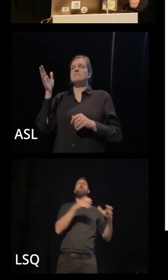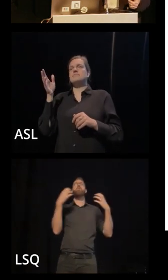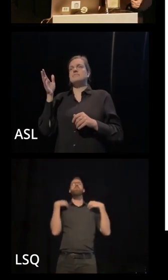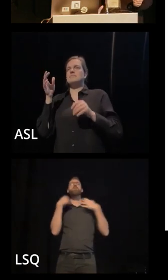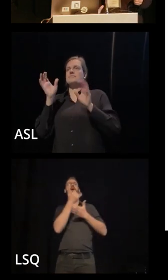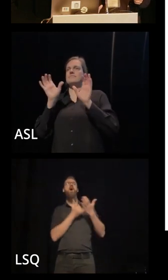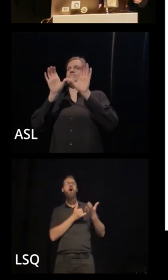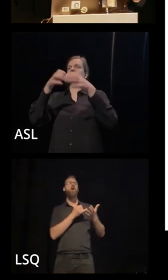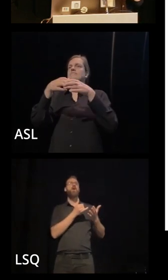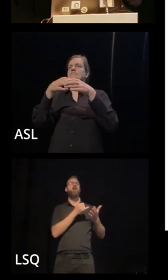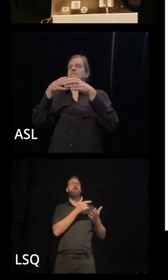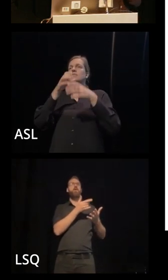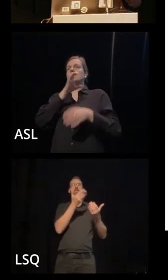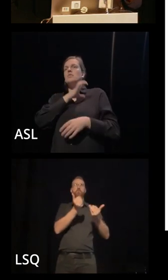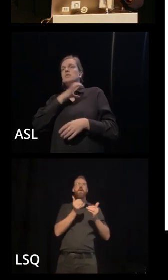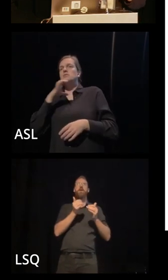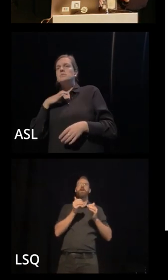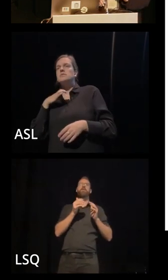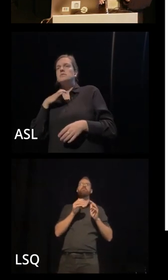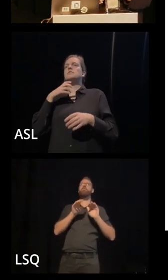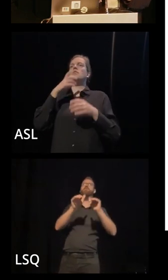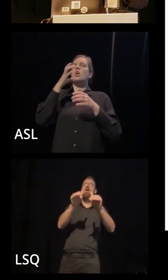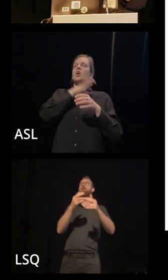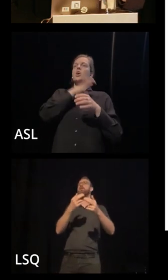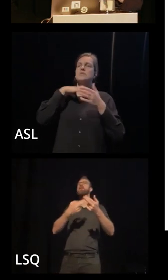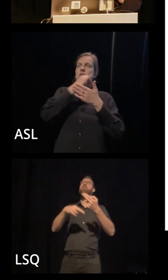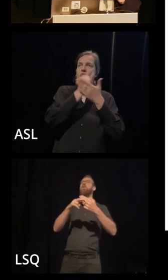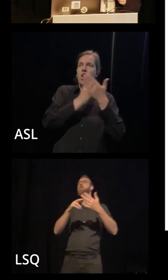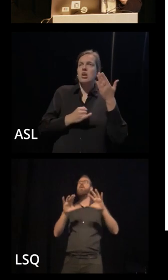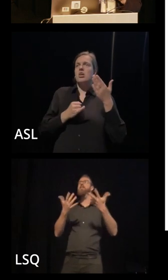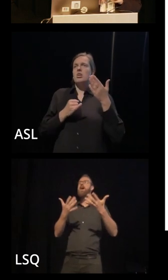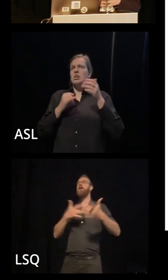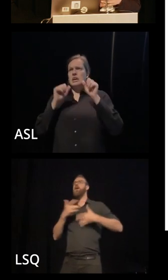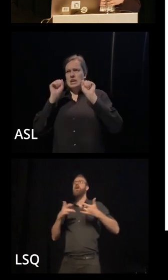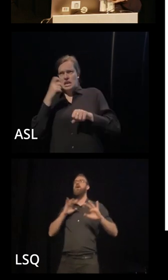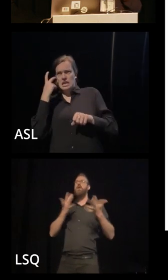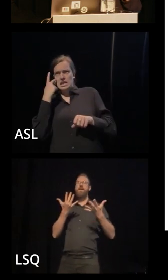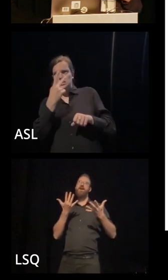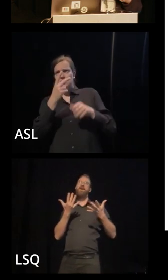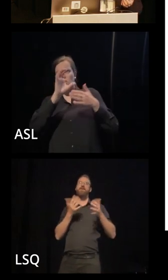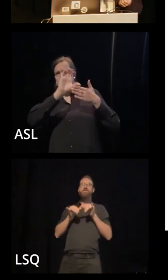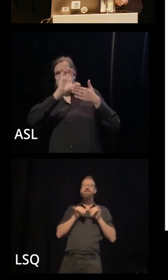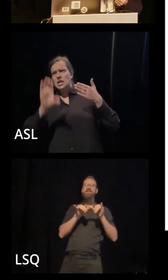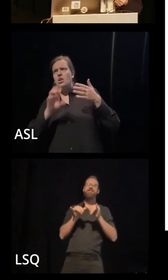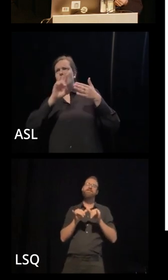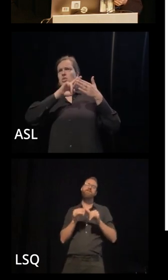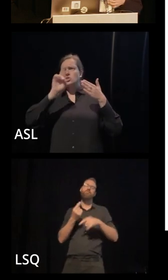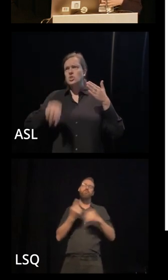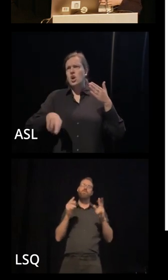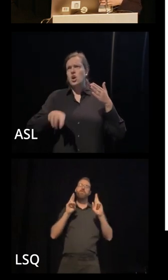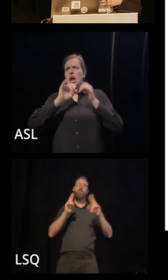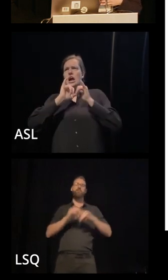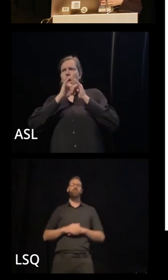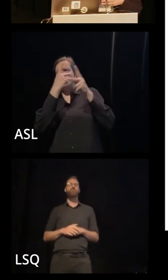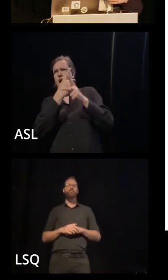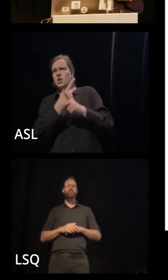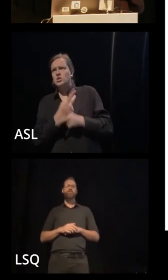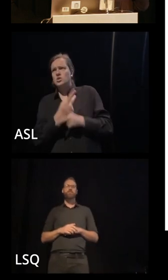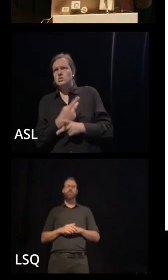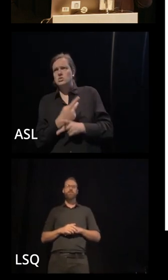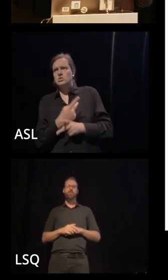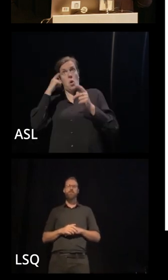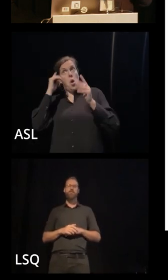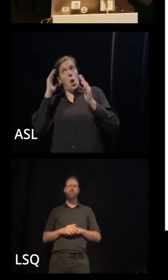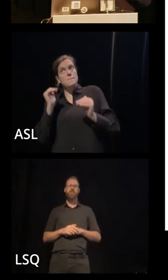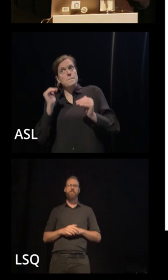je termine, je suis à 3 minutes 30, ça va être pas pire. Le langage acrobatique maritime, j'en ai un peu parlé au début,